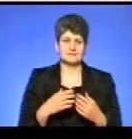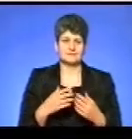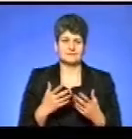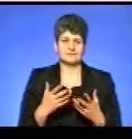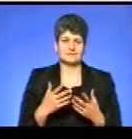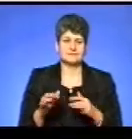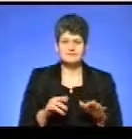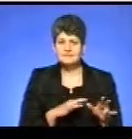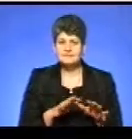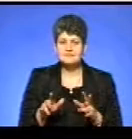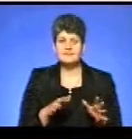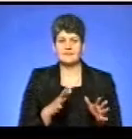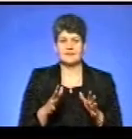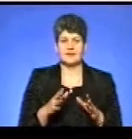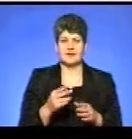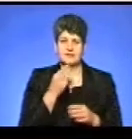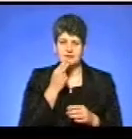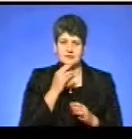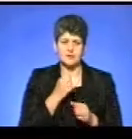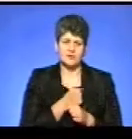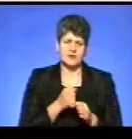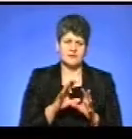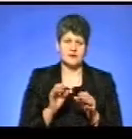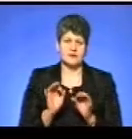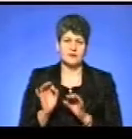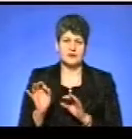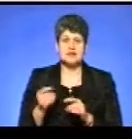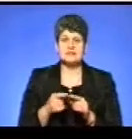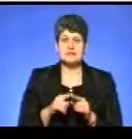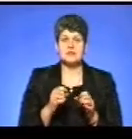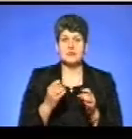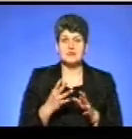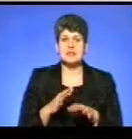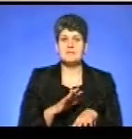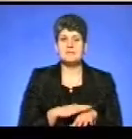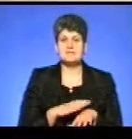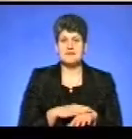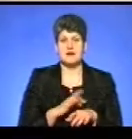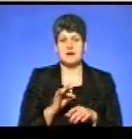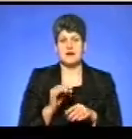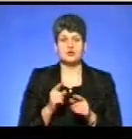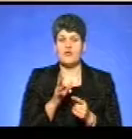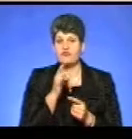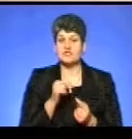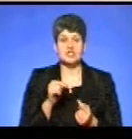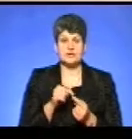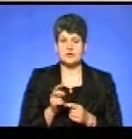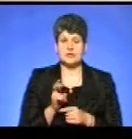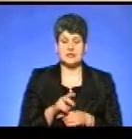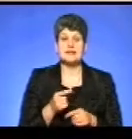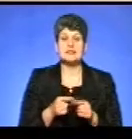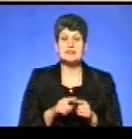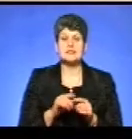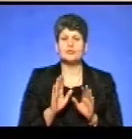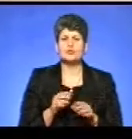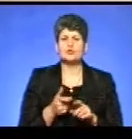немає, апетит збережений, поправляється і так далі. Тобто фактично це є місцева реакція. Якщо вчасно не звернутися, цей абсцес, він просто буде